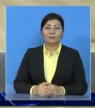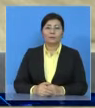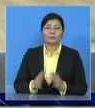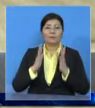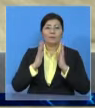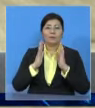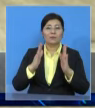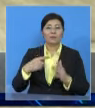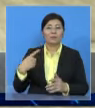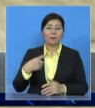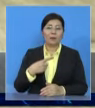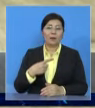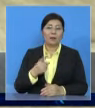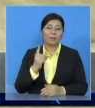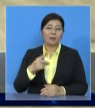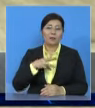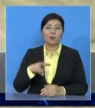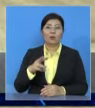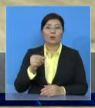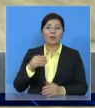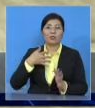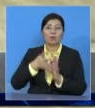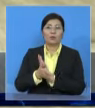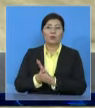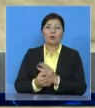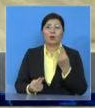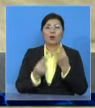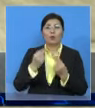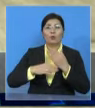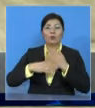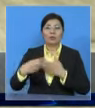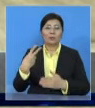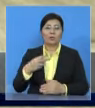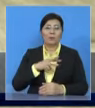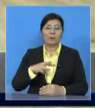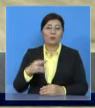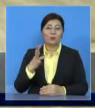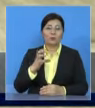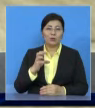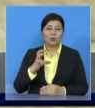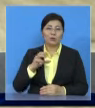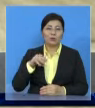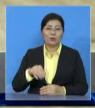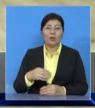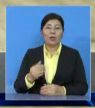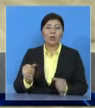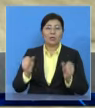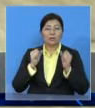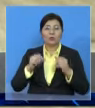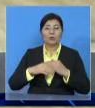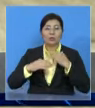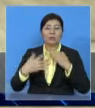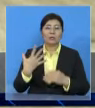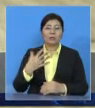скверге 1 миллион 400 мін, қаржы бөлінді, ойын алаңына 2 миллион 500, спорт алаңына 5